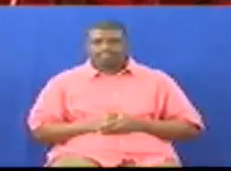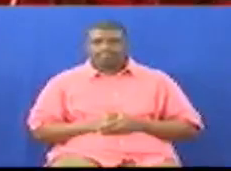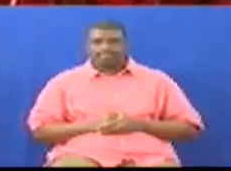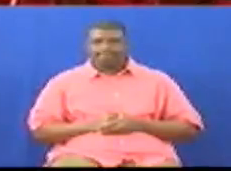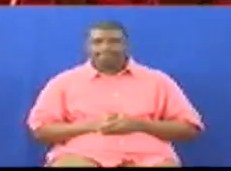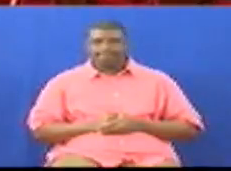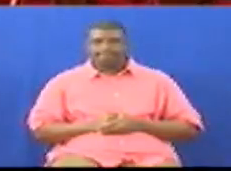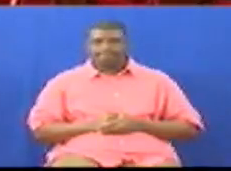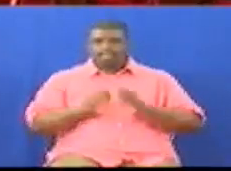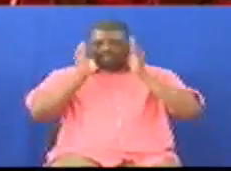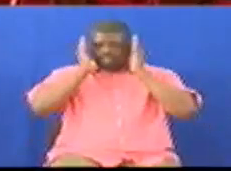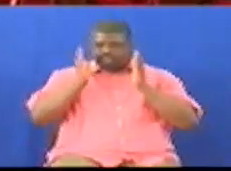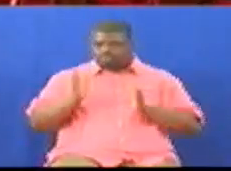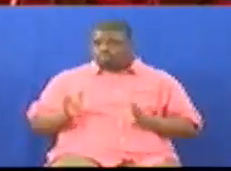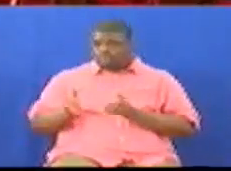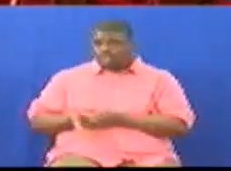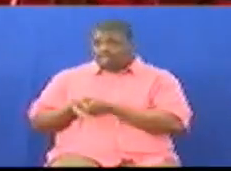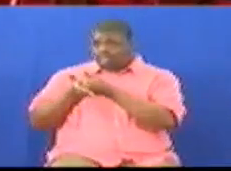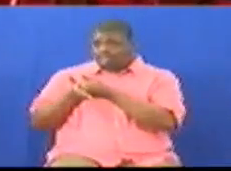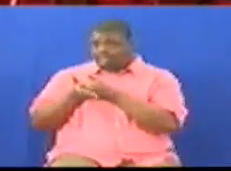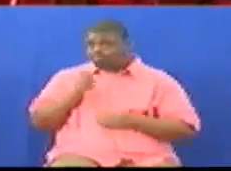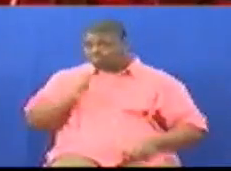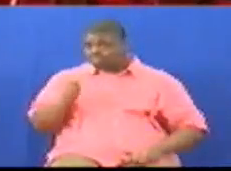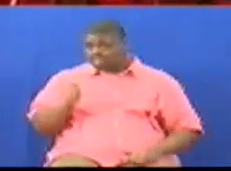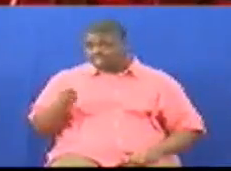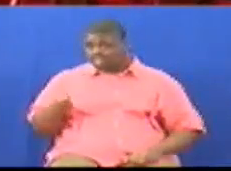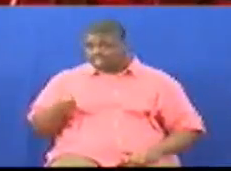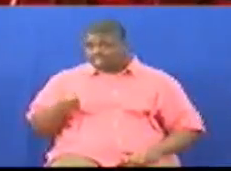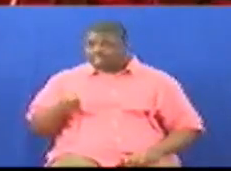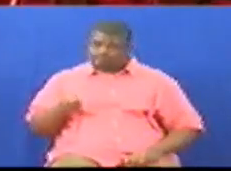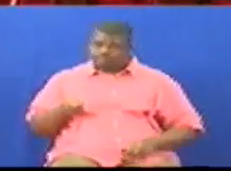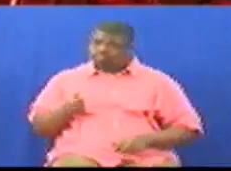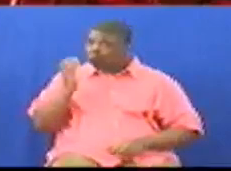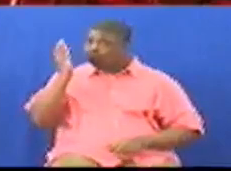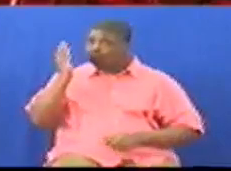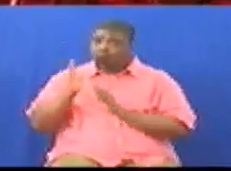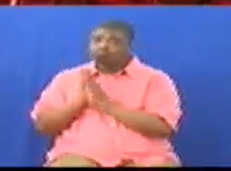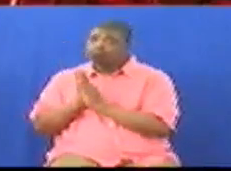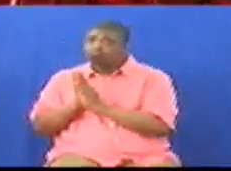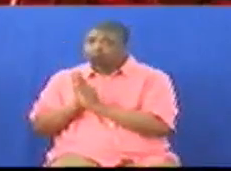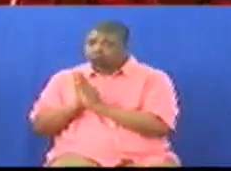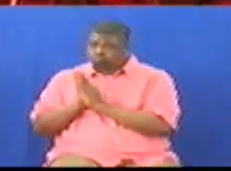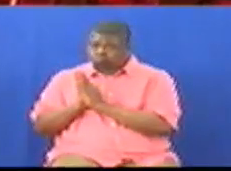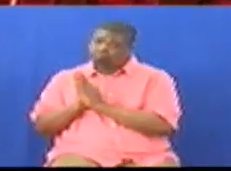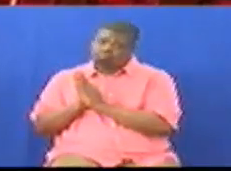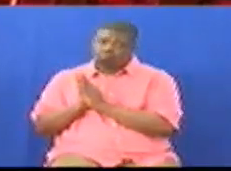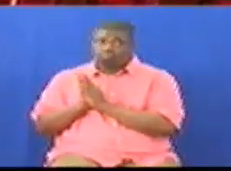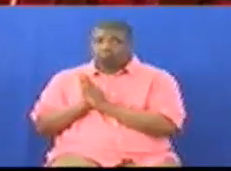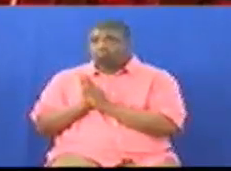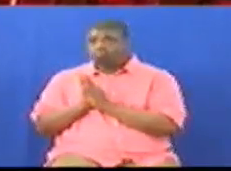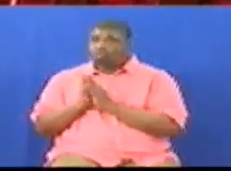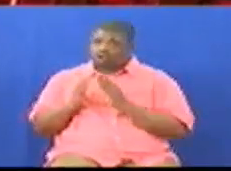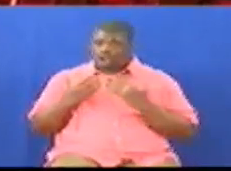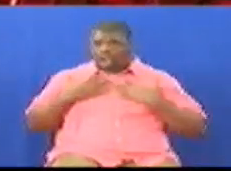Mheshimiwa Naibu Spika, napenda kumshukuru Mwenyezi Mungu, Mungu wa rehema, kwa kunijalia uhai, afya njema na